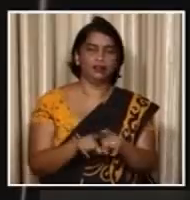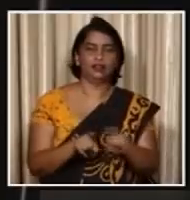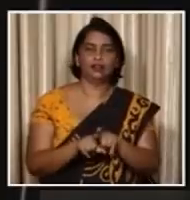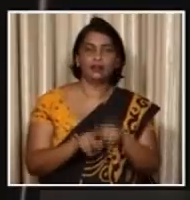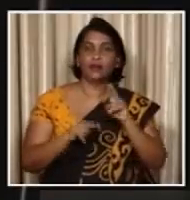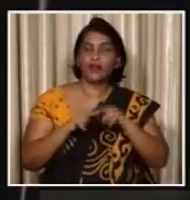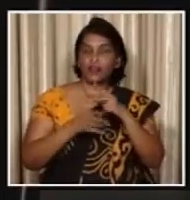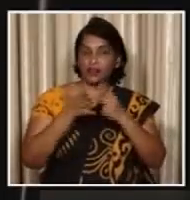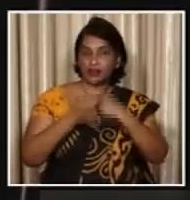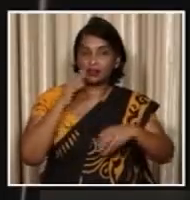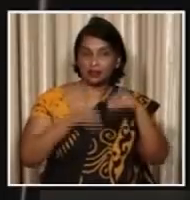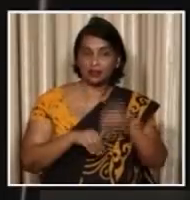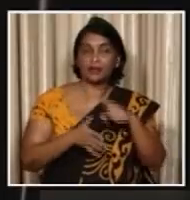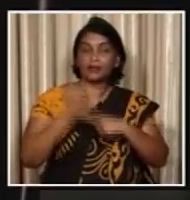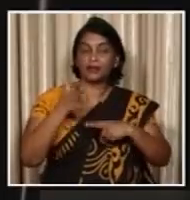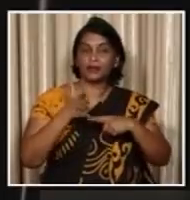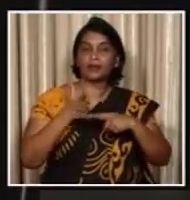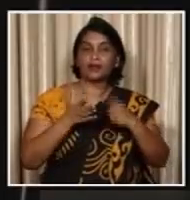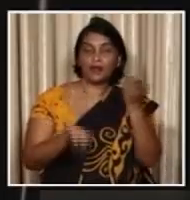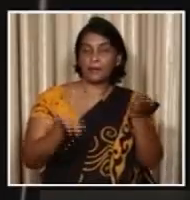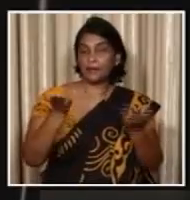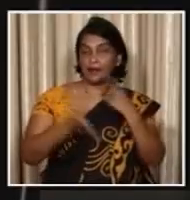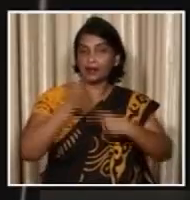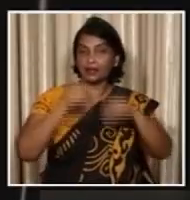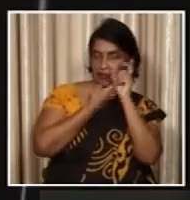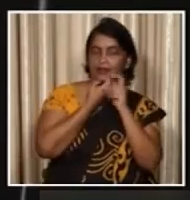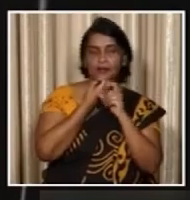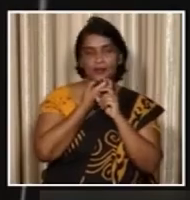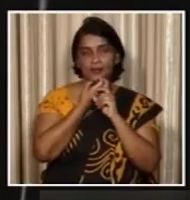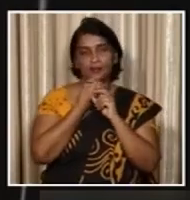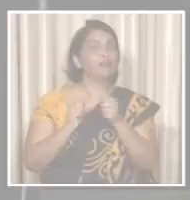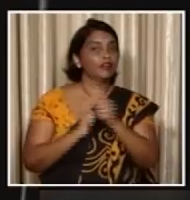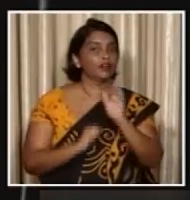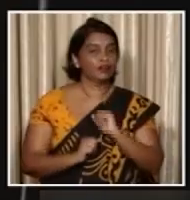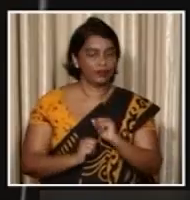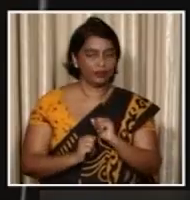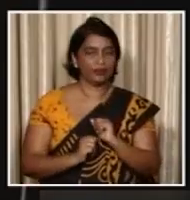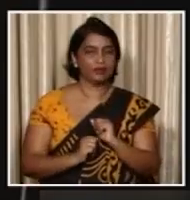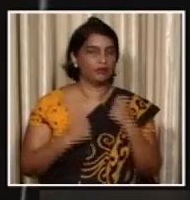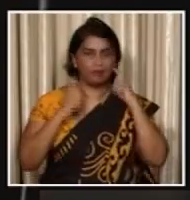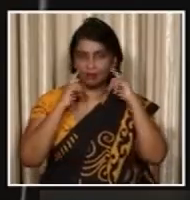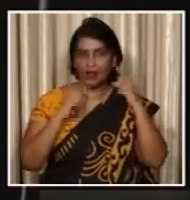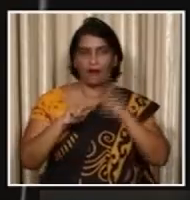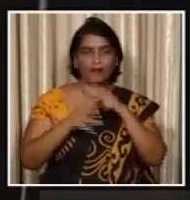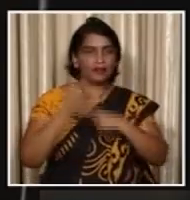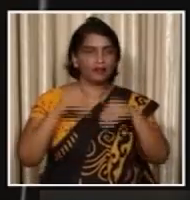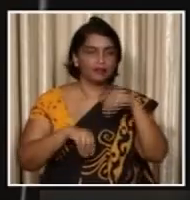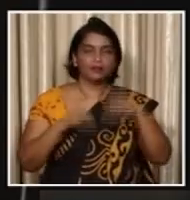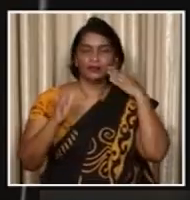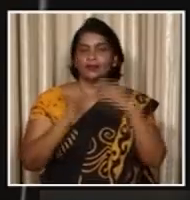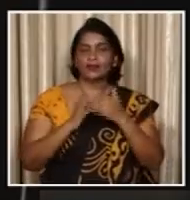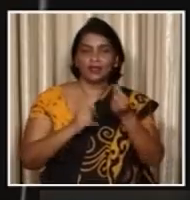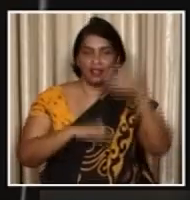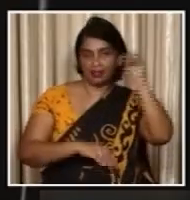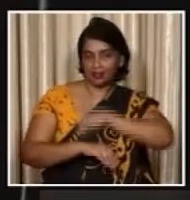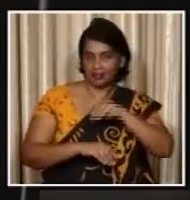පැෆරල් සංවිධානයේ ඉන්නේ මැතිවර සාධාරණ මැතිවරණයක් නිරීක්ෂණය කරන්න. ඔවුන් මොකද්ද කරන්නේ? මන් දන්නේ නැහැ පැෆරල් කාර්යෝ සල්ලි අරන්ද, කප්පම්